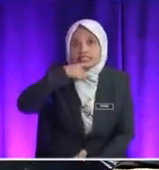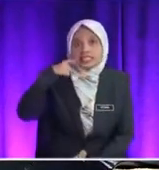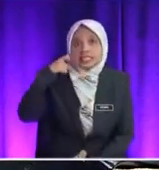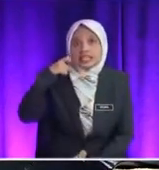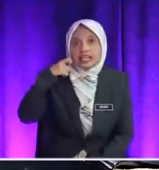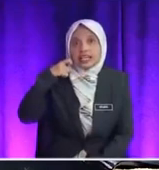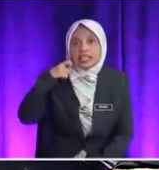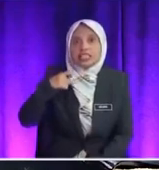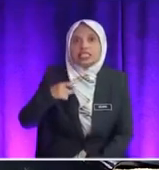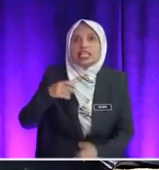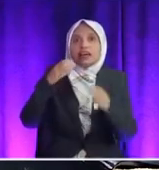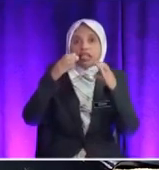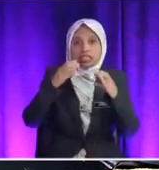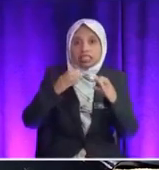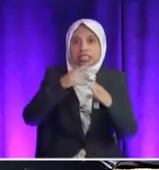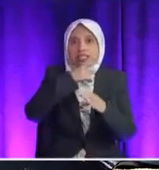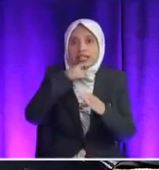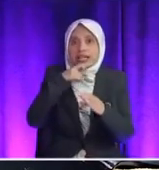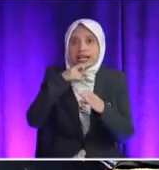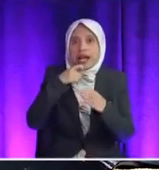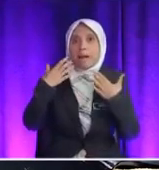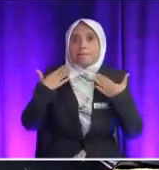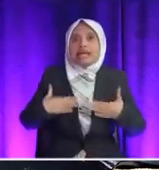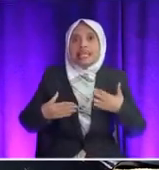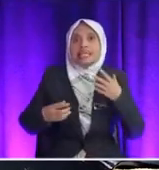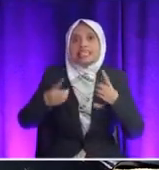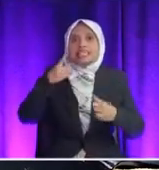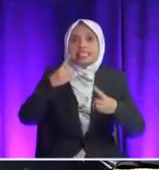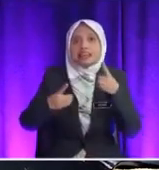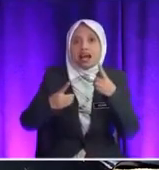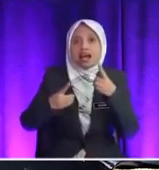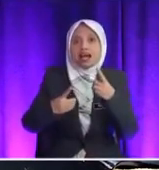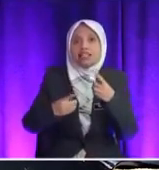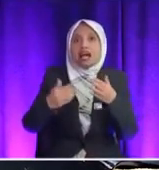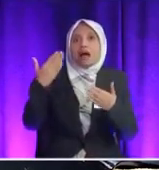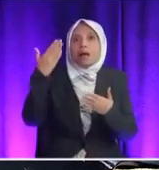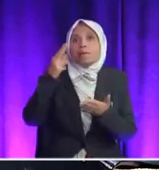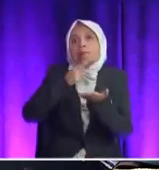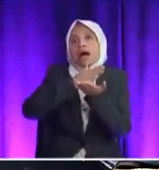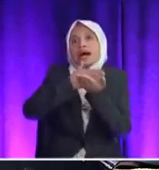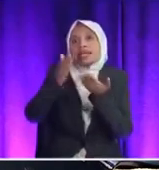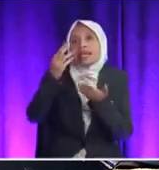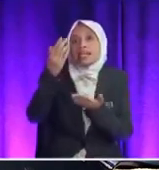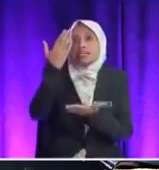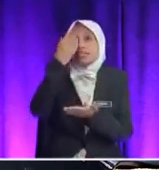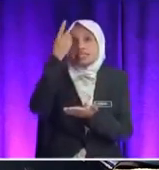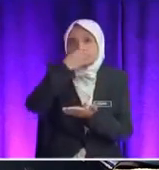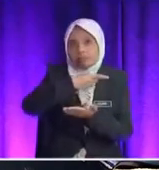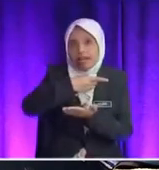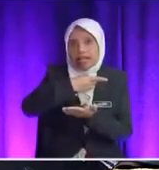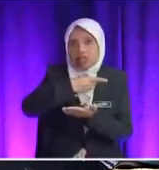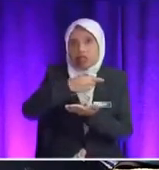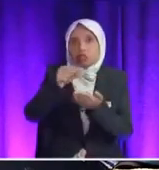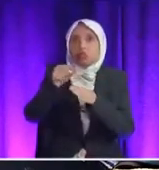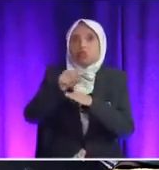seakan Tunjukkan teknik mengeringkan badan kendaraan bagian depan oke menggunakan kain pengalaman